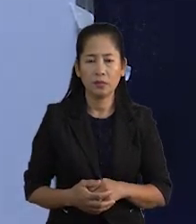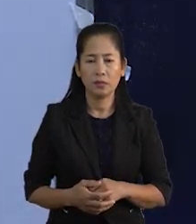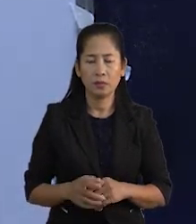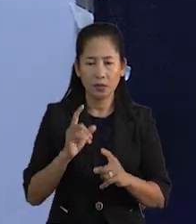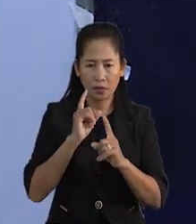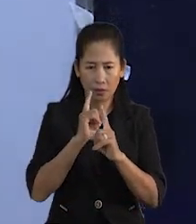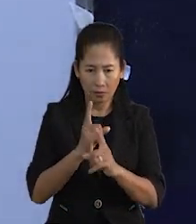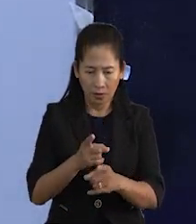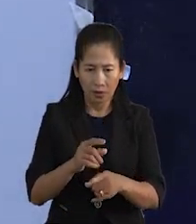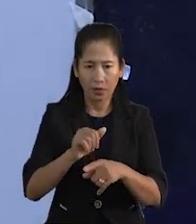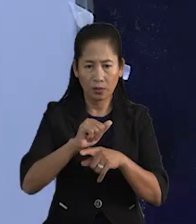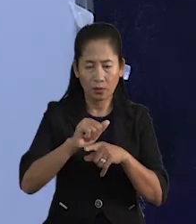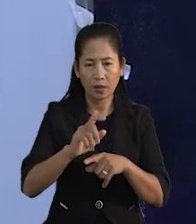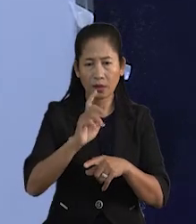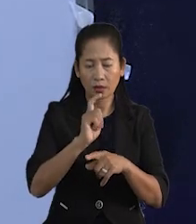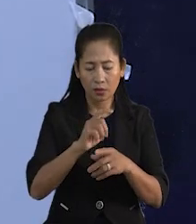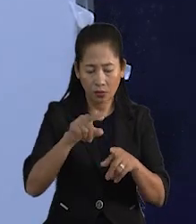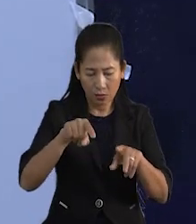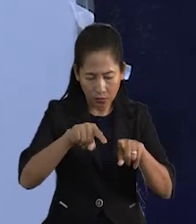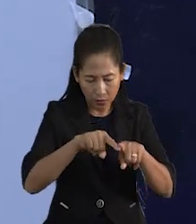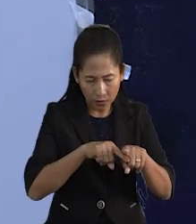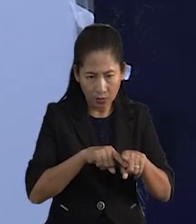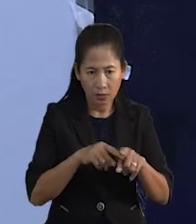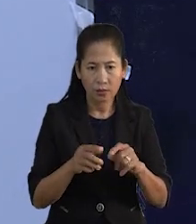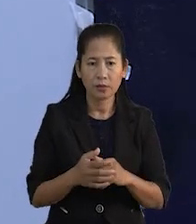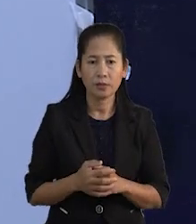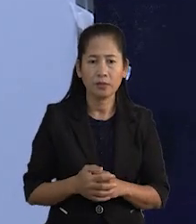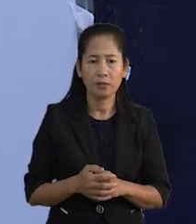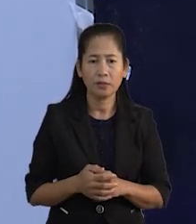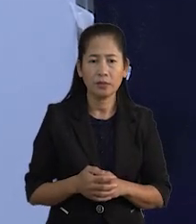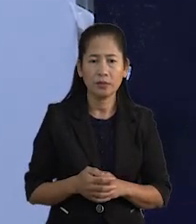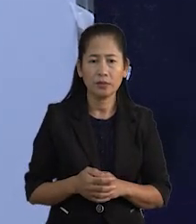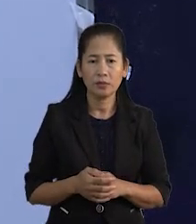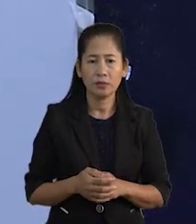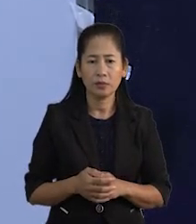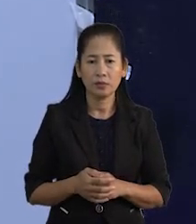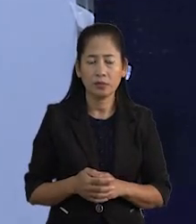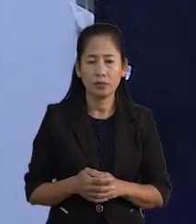បាទចម្លើយលំហាត់ខលោកគ្រូបន្តបន្តិចសិន